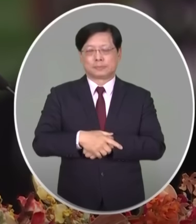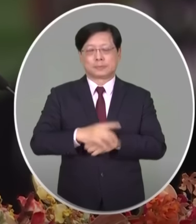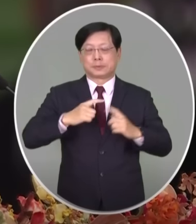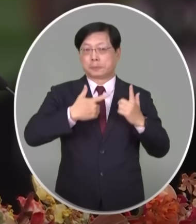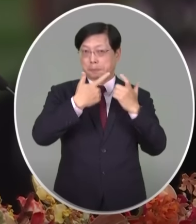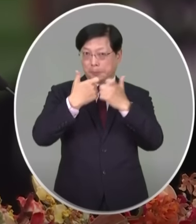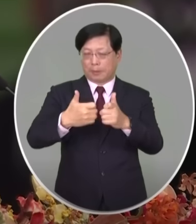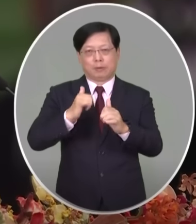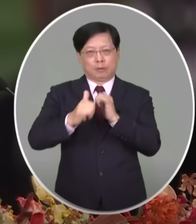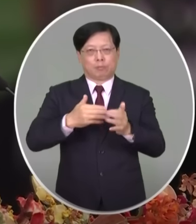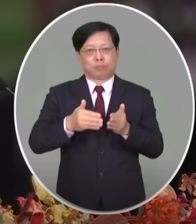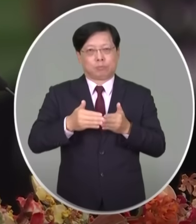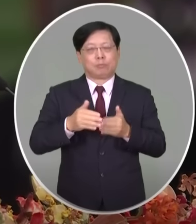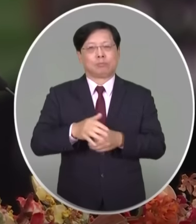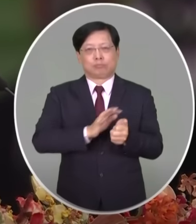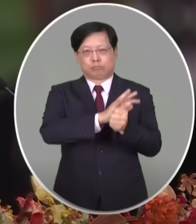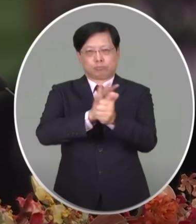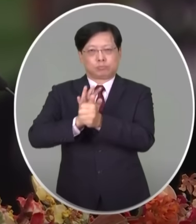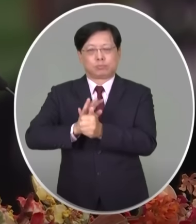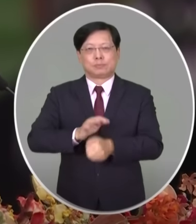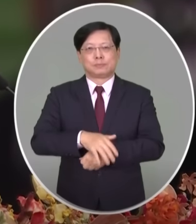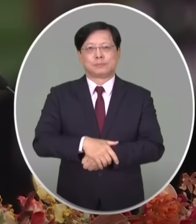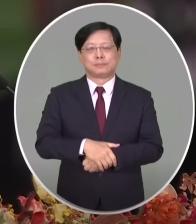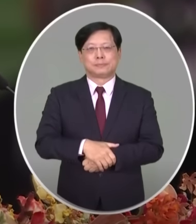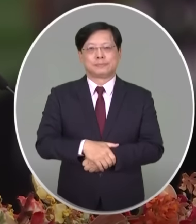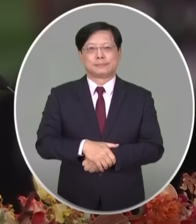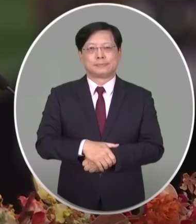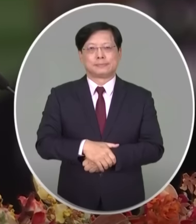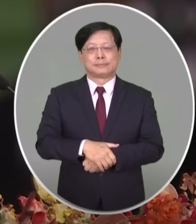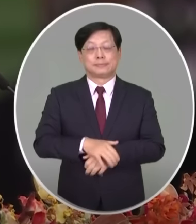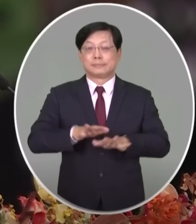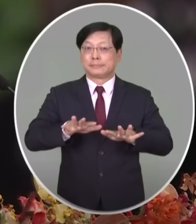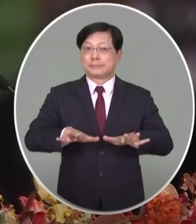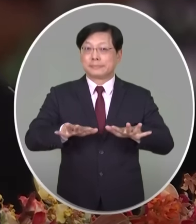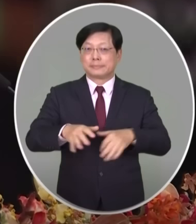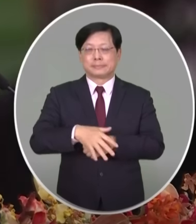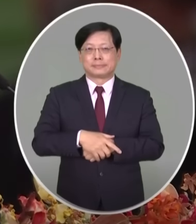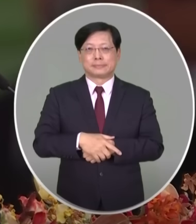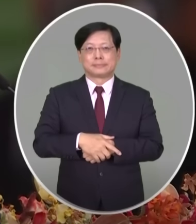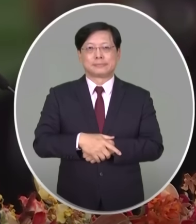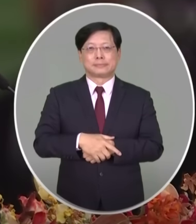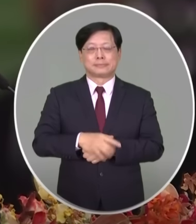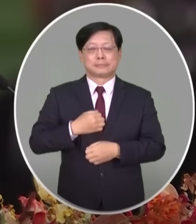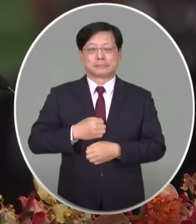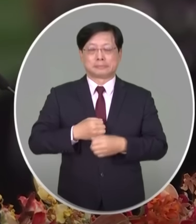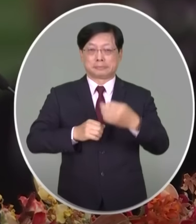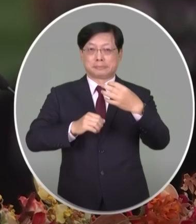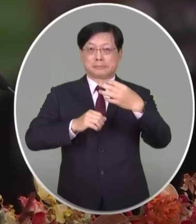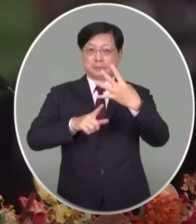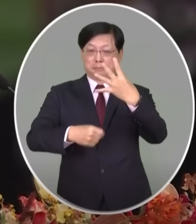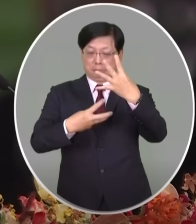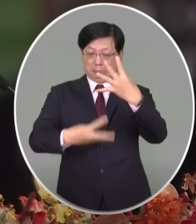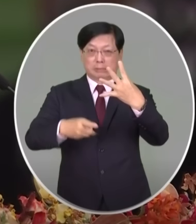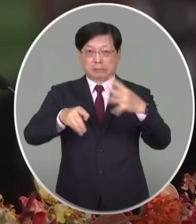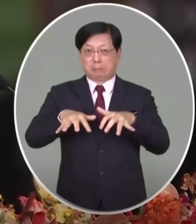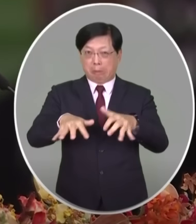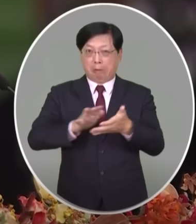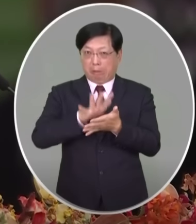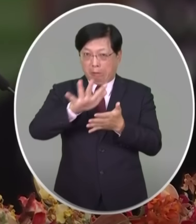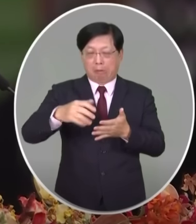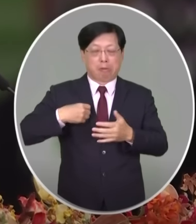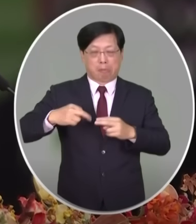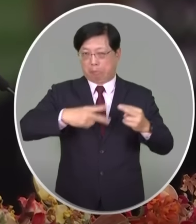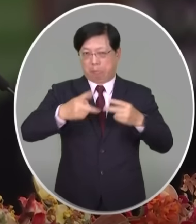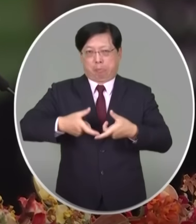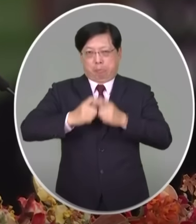应民意，服务人民。目前04、03灾后的复原工作正在进